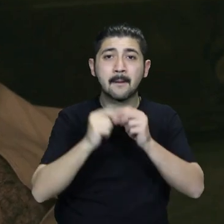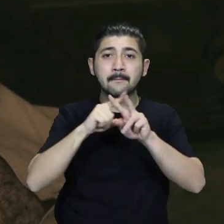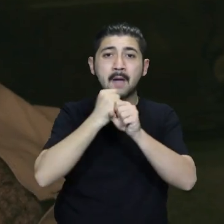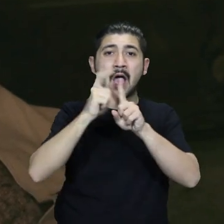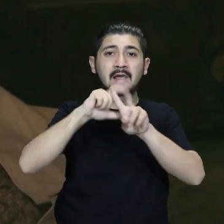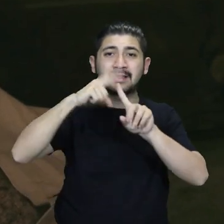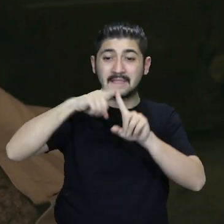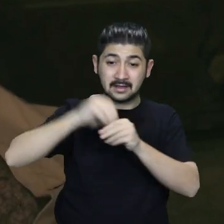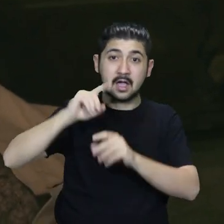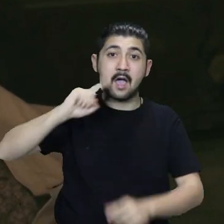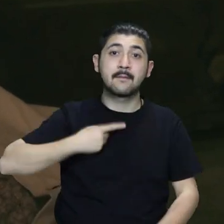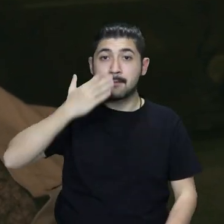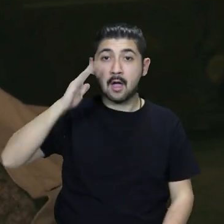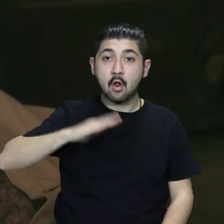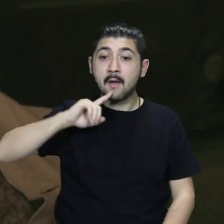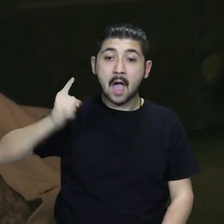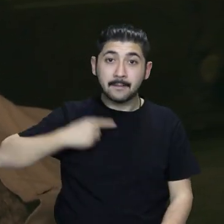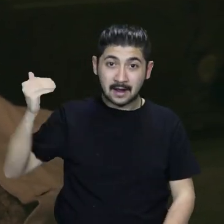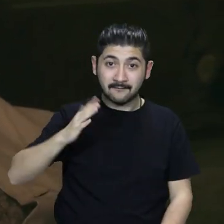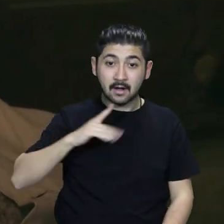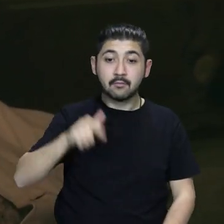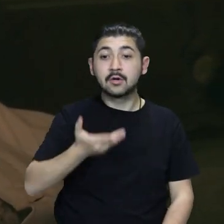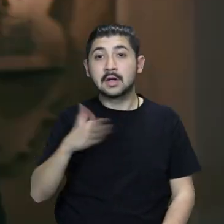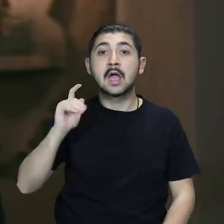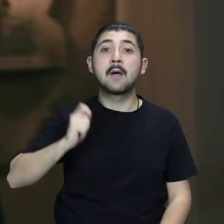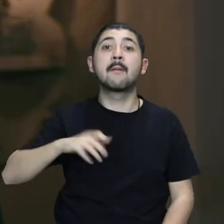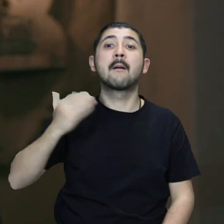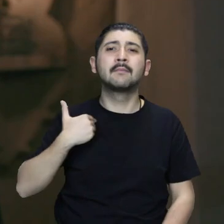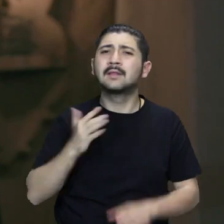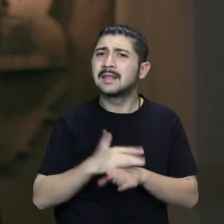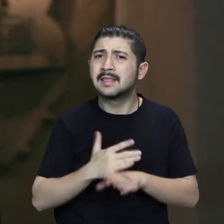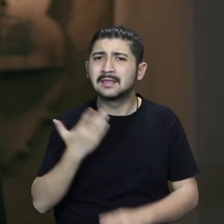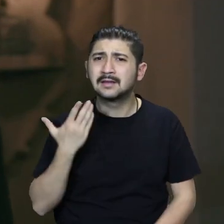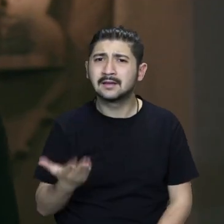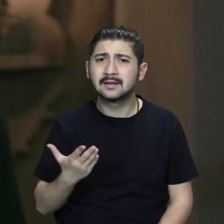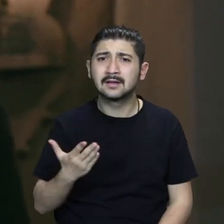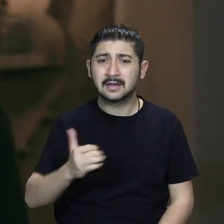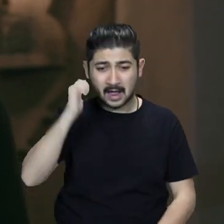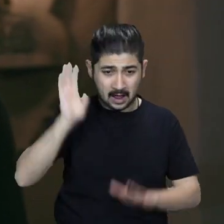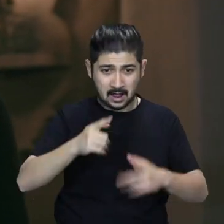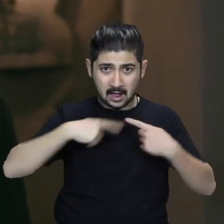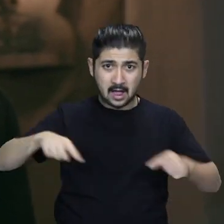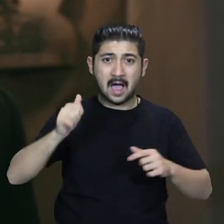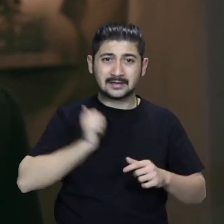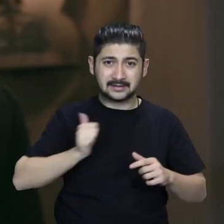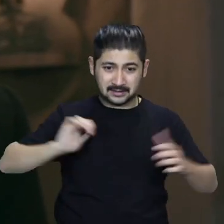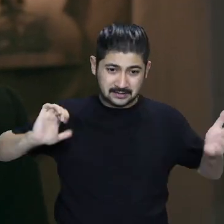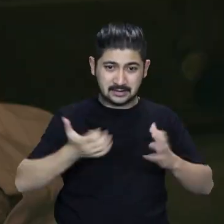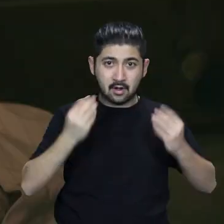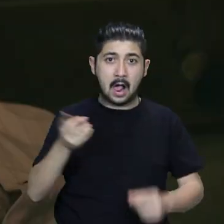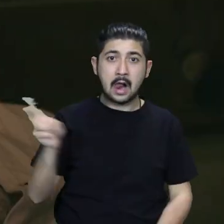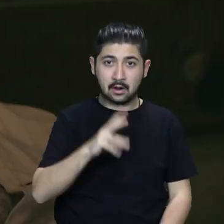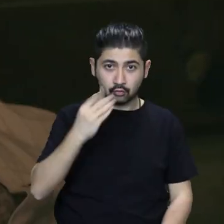emir bekliyorum Ali. Emir gelene kadar burayı terk edemem. Niye? Geriye kalan neferler şehirde sıkışıp ölsünler